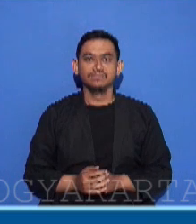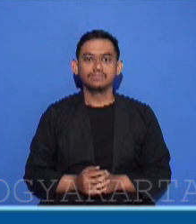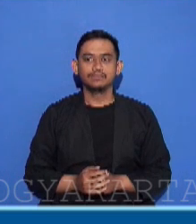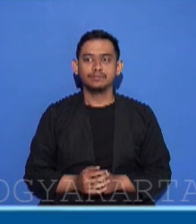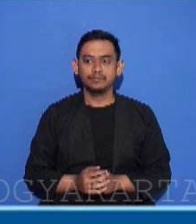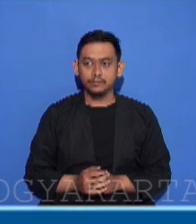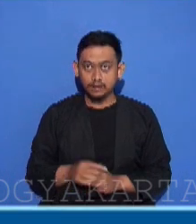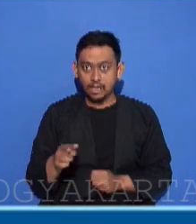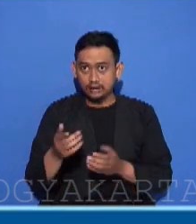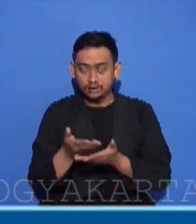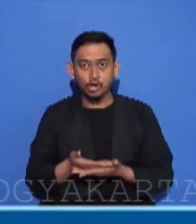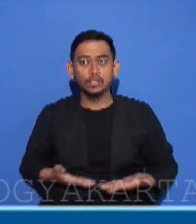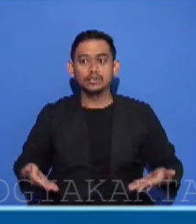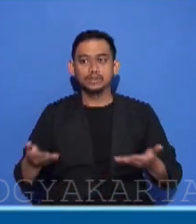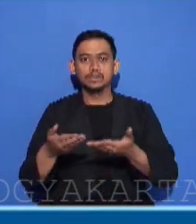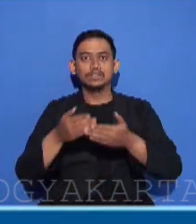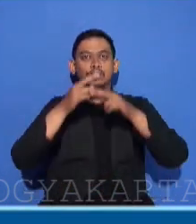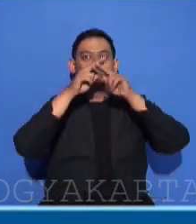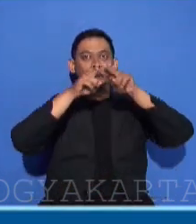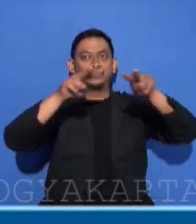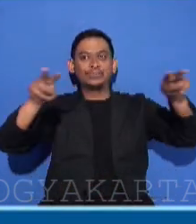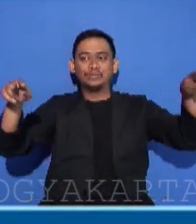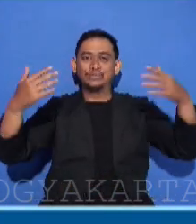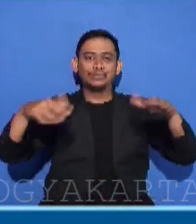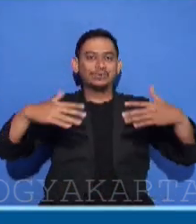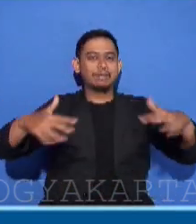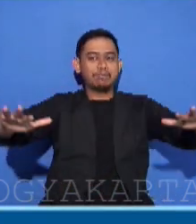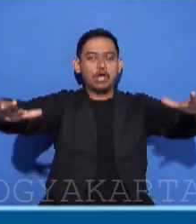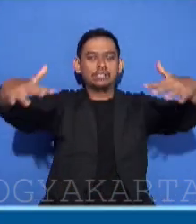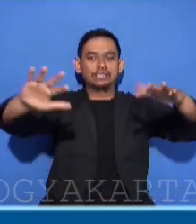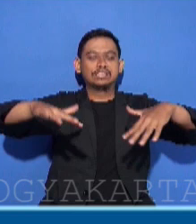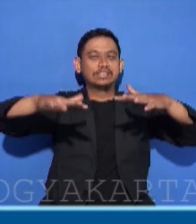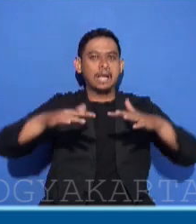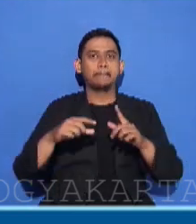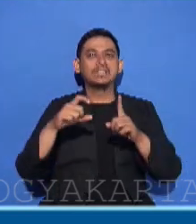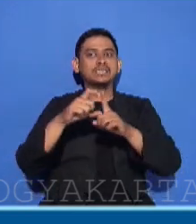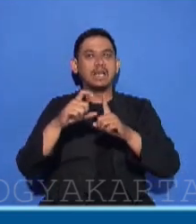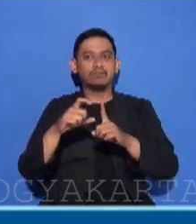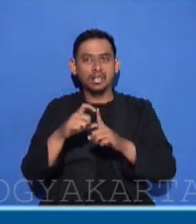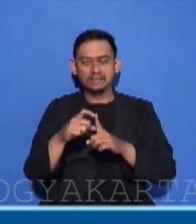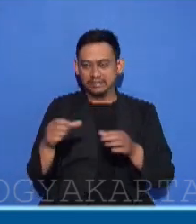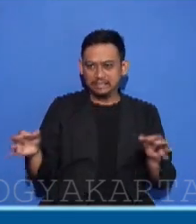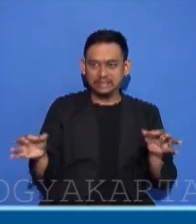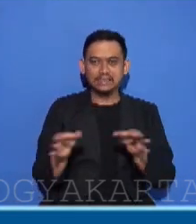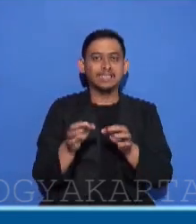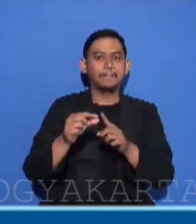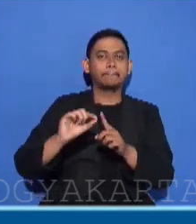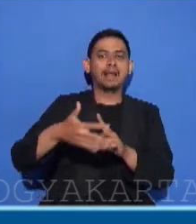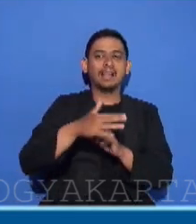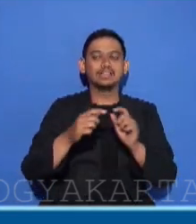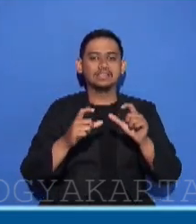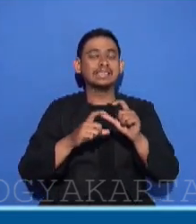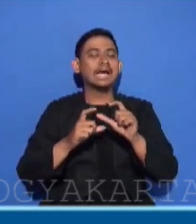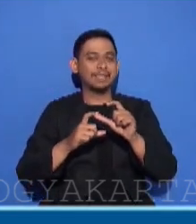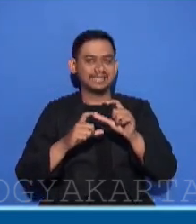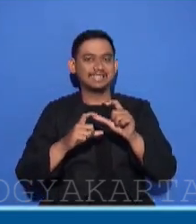ten meniko sesawangan alam pesisir Dewaruci ingkang wonten ing saklanipun pesisir Samas Bantul ingkang mapan